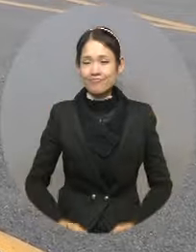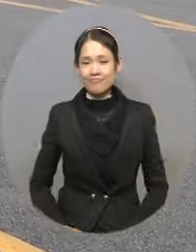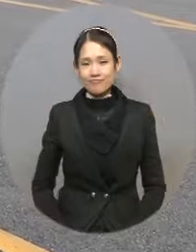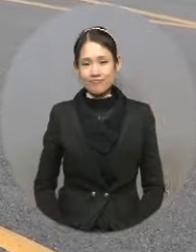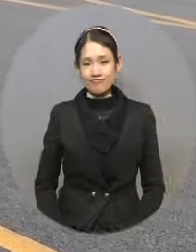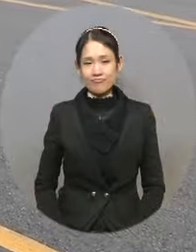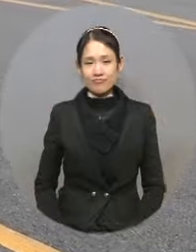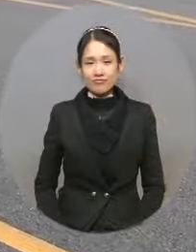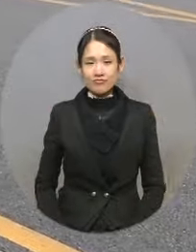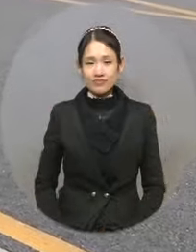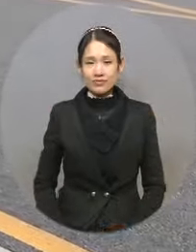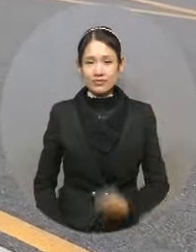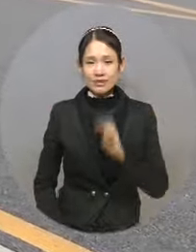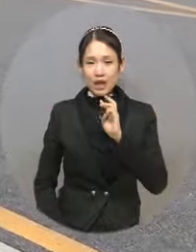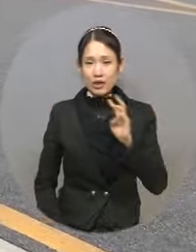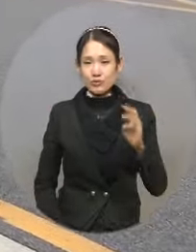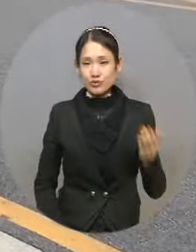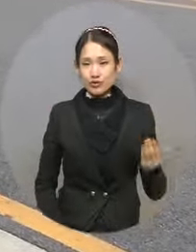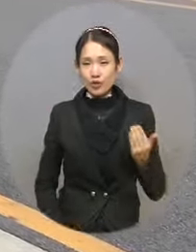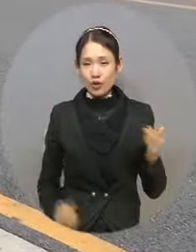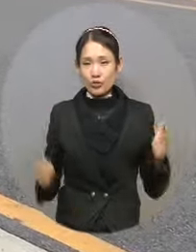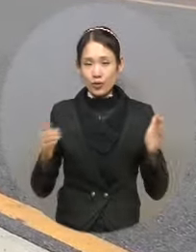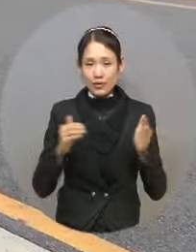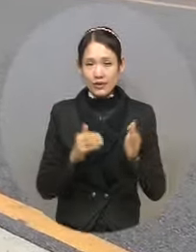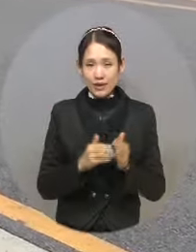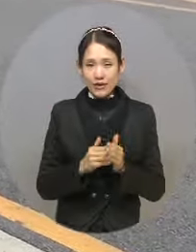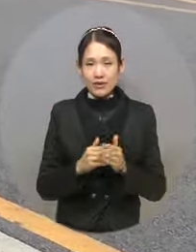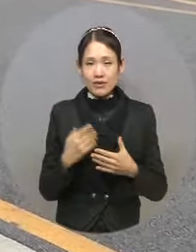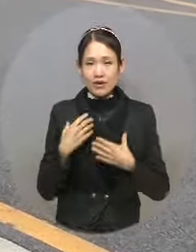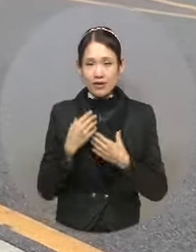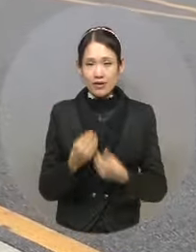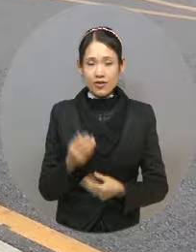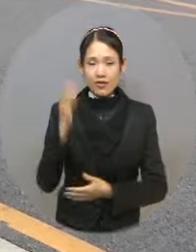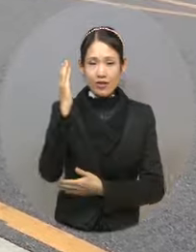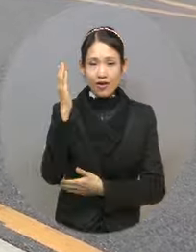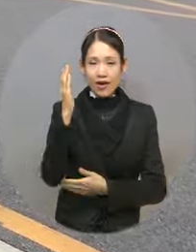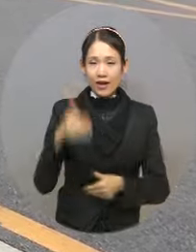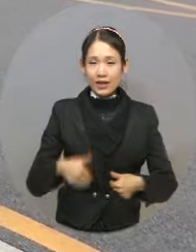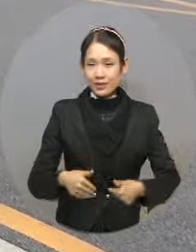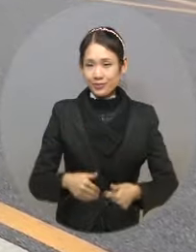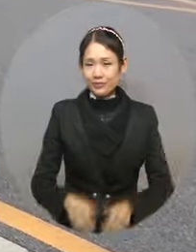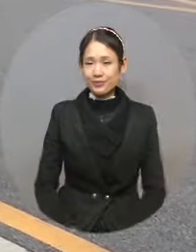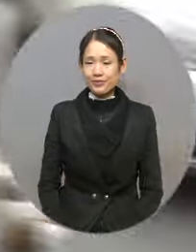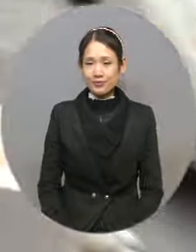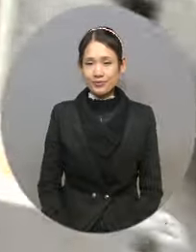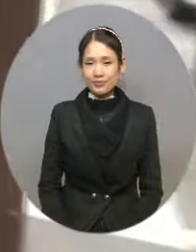강의는 30분 전에 도착해서 안정적으로 강의를 해야 됩니다.